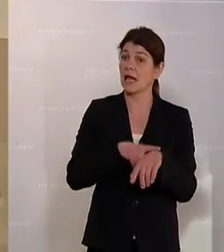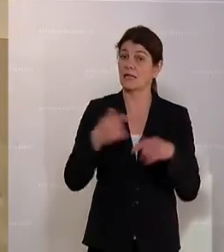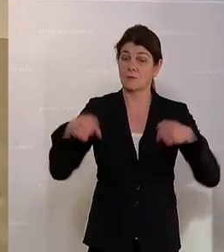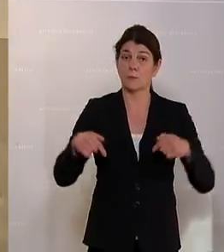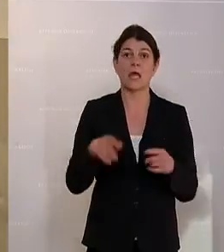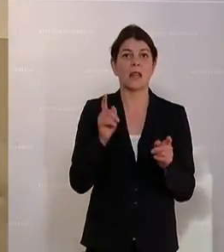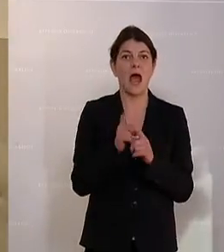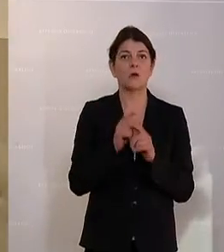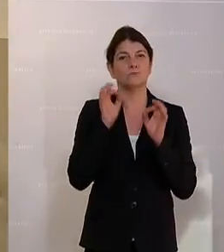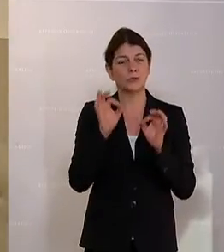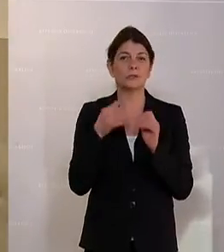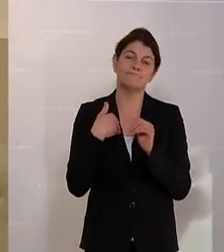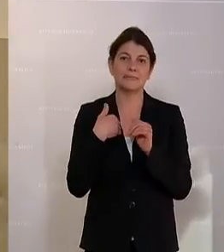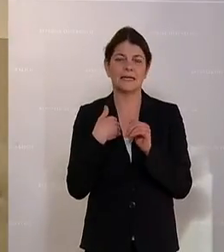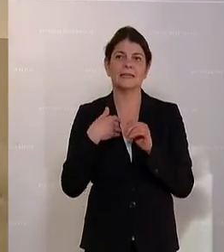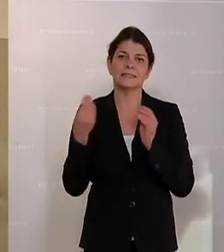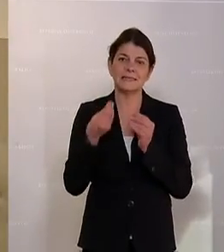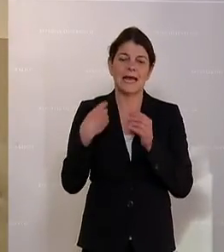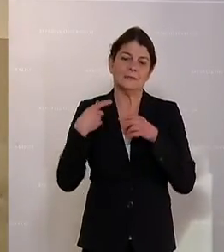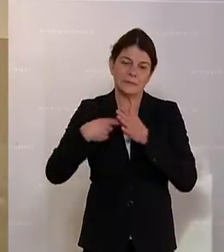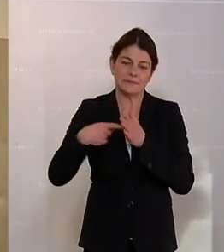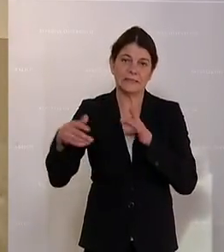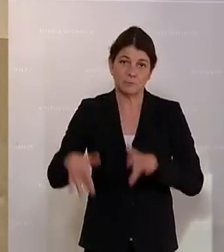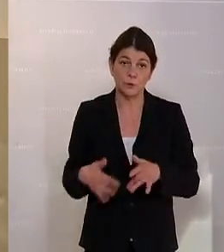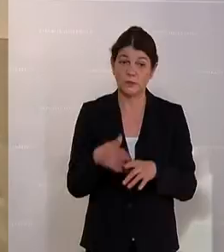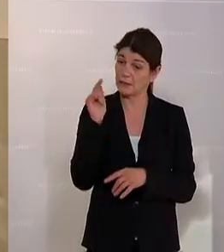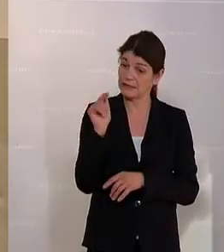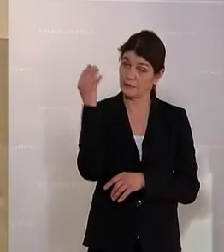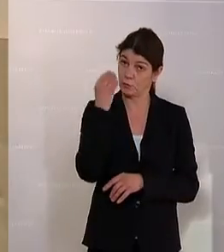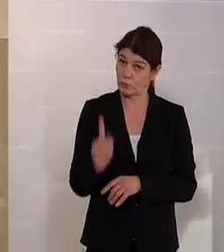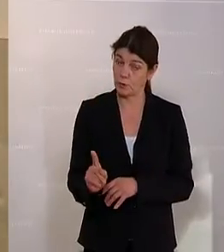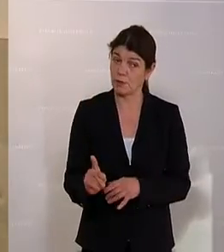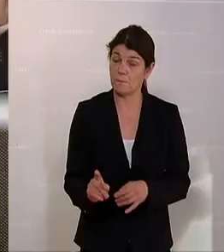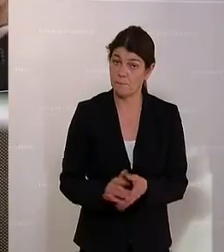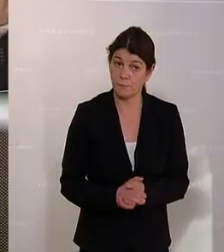auch gewisse Abstriche macht, mit dieser Schule